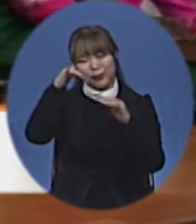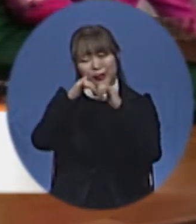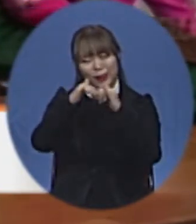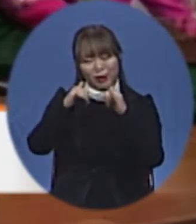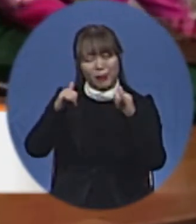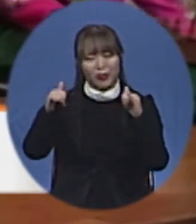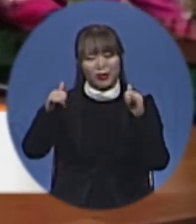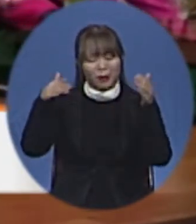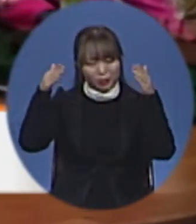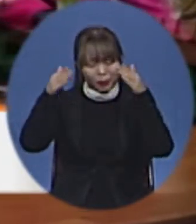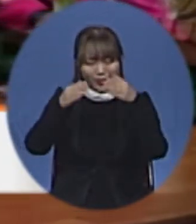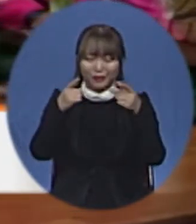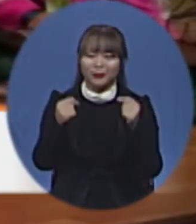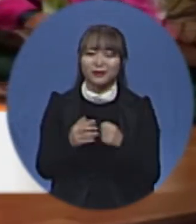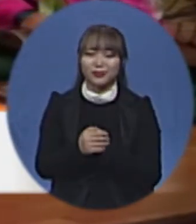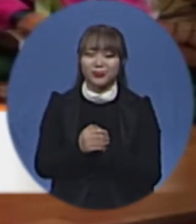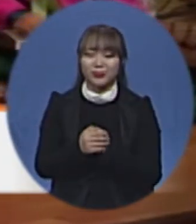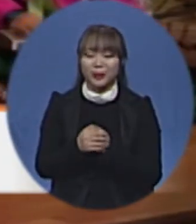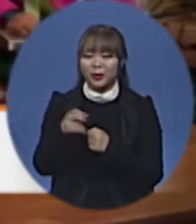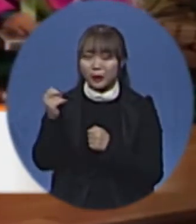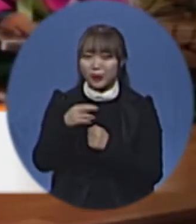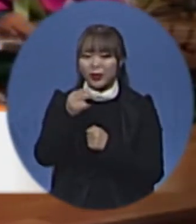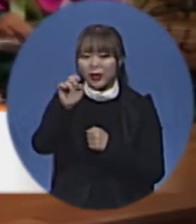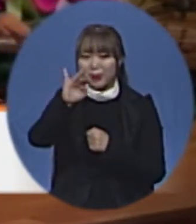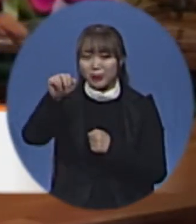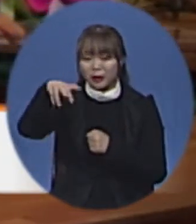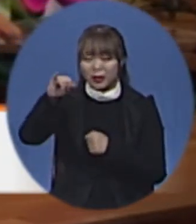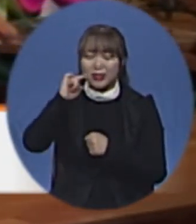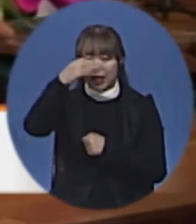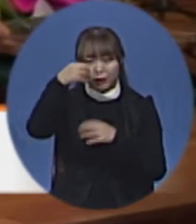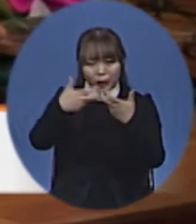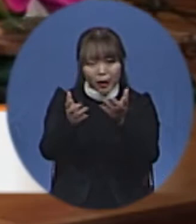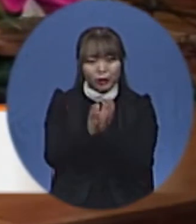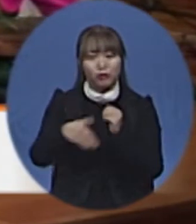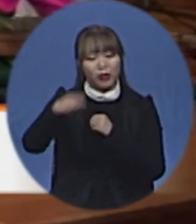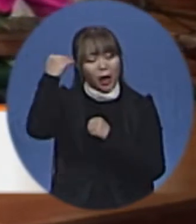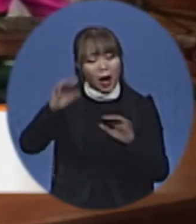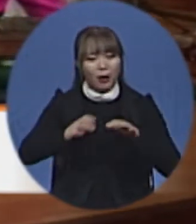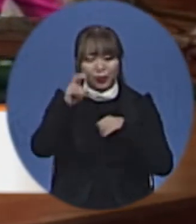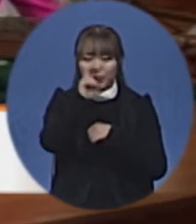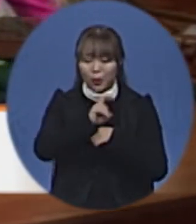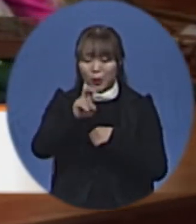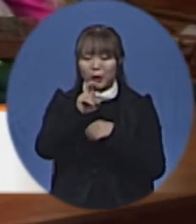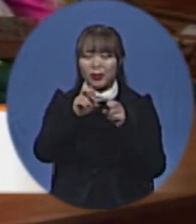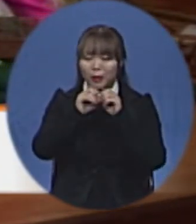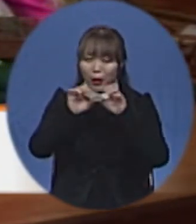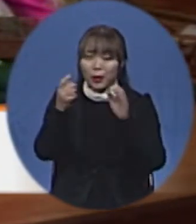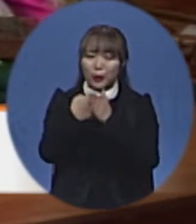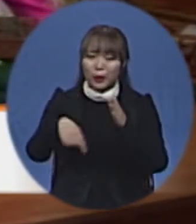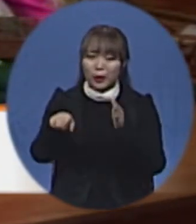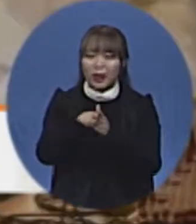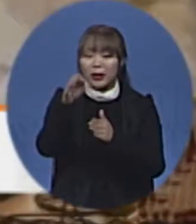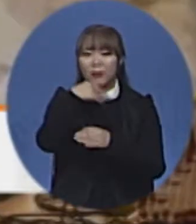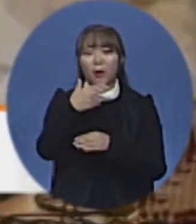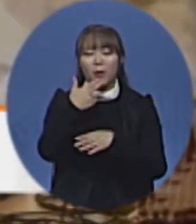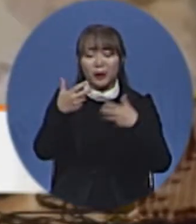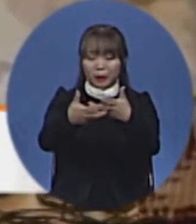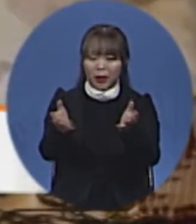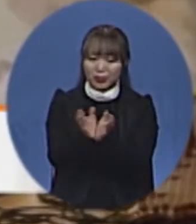시선을 사로잡았습니다. 한편 달빛이 예술단은 우리의 전통 국악을 널리 알리고자 모인 비영리